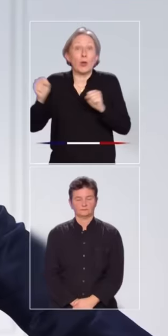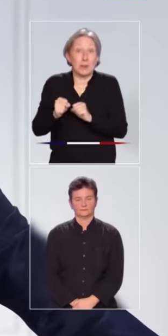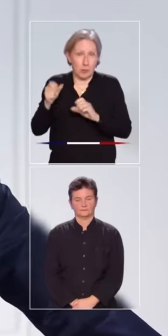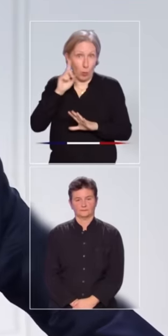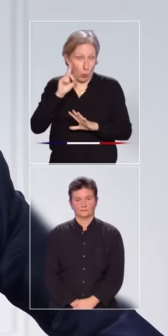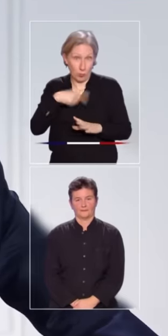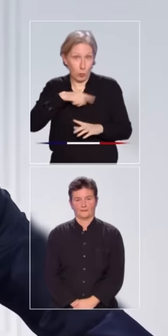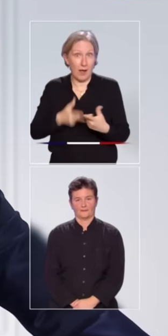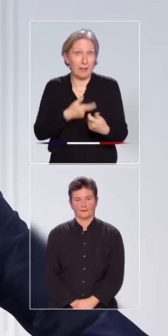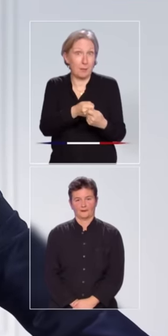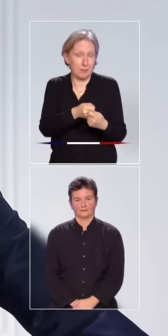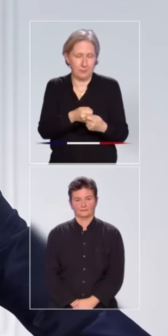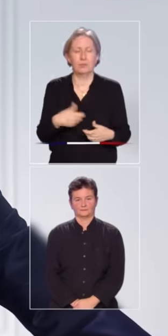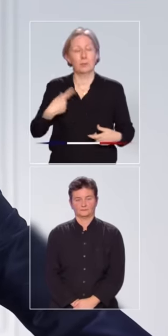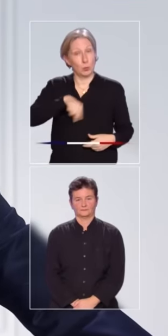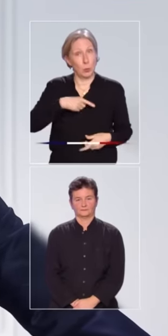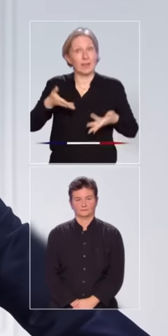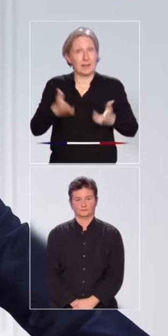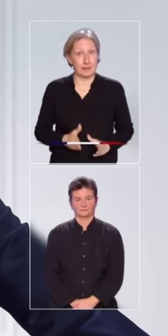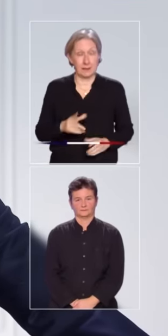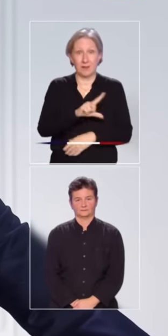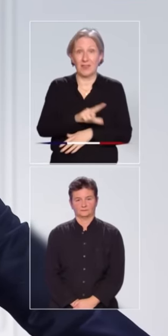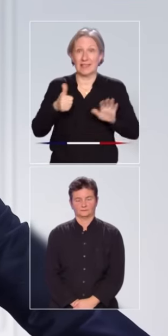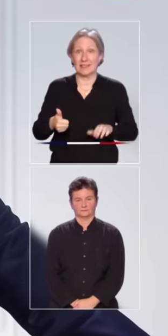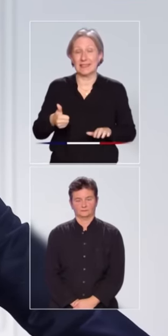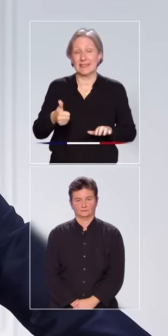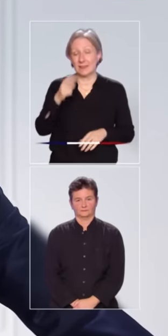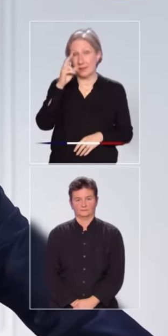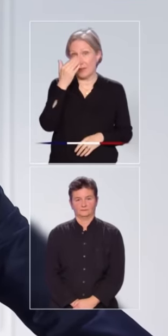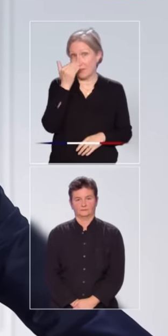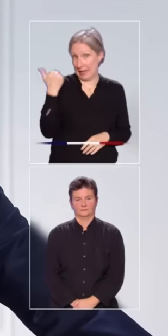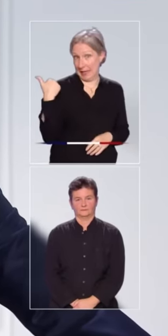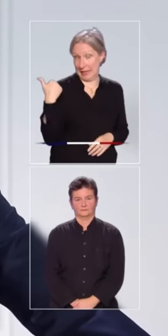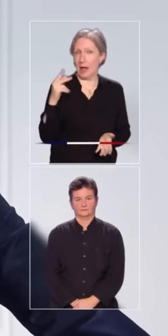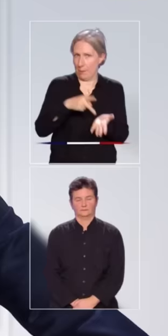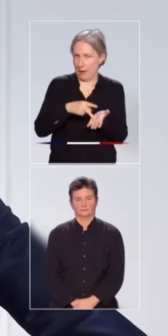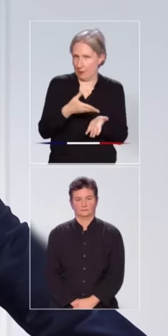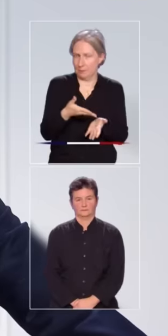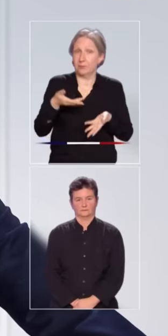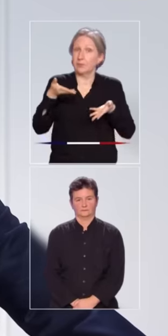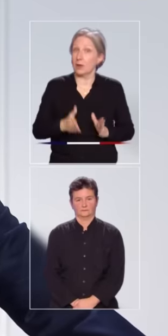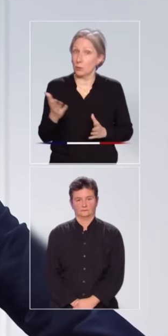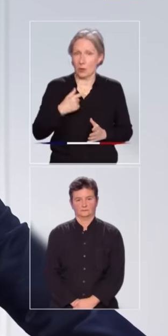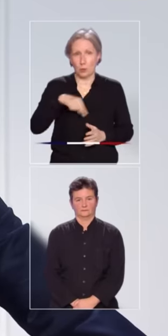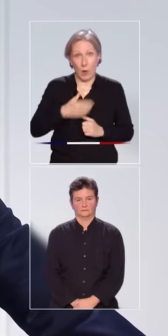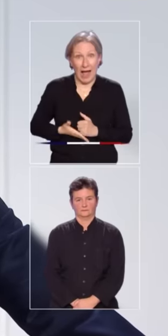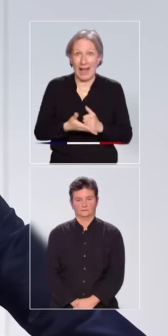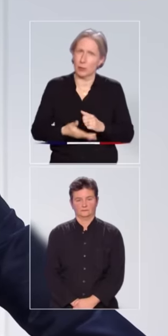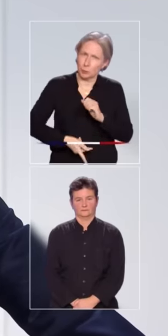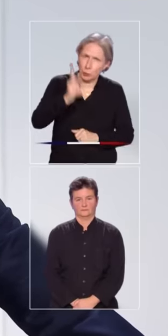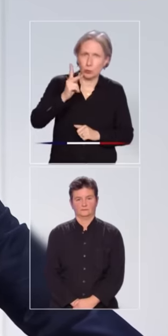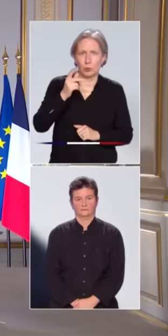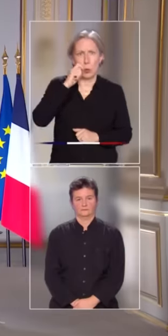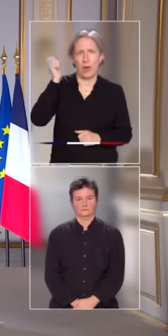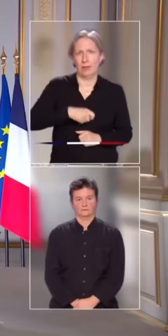adapterons. Nous avons décidé, le 26 février dernier à Paris, d'aller plus loin dans l'aide à l'Ukraine, de mettre en place